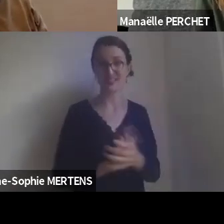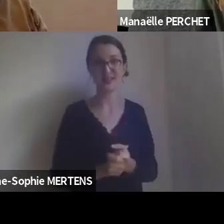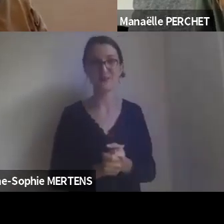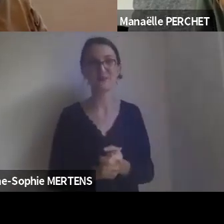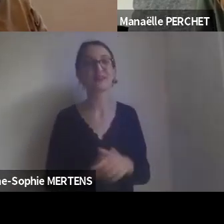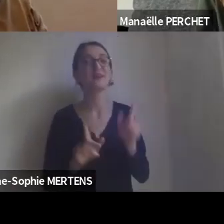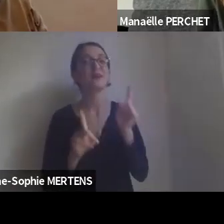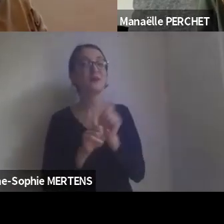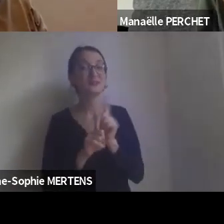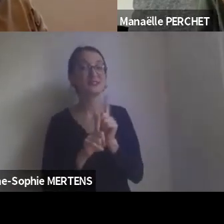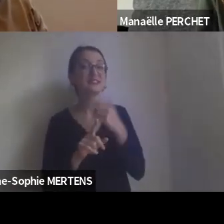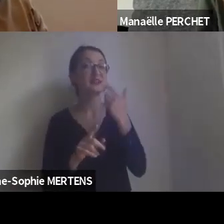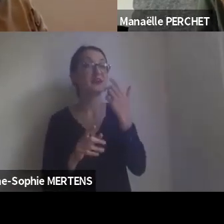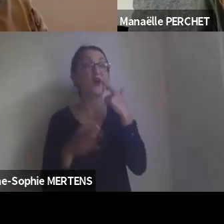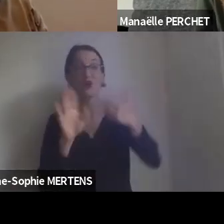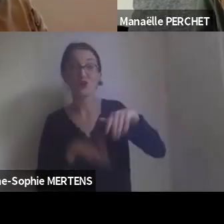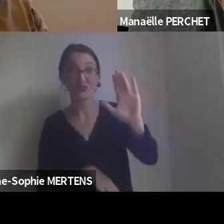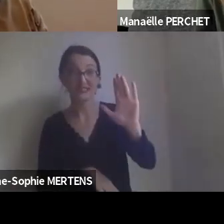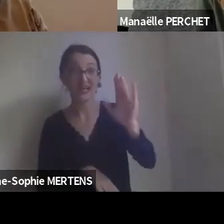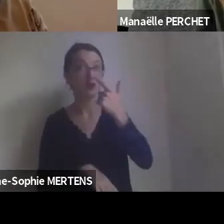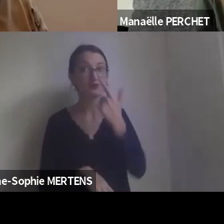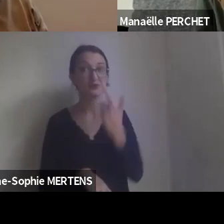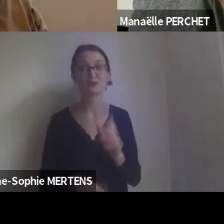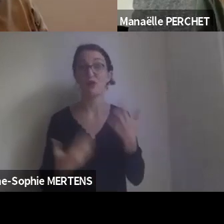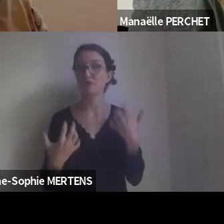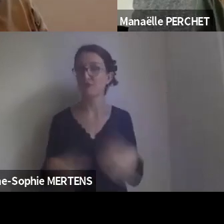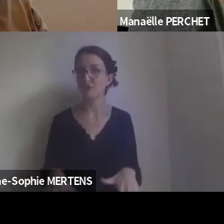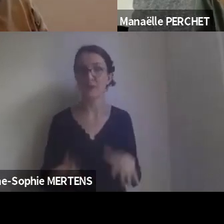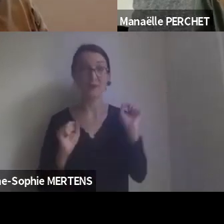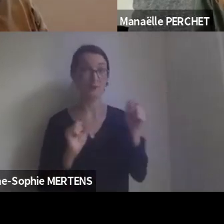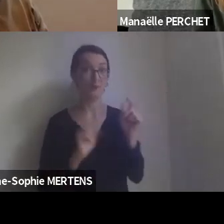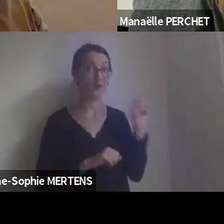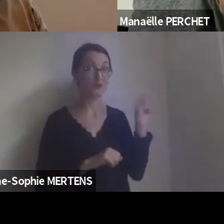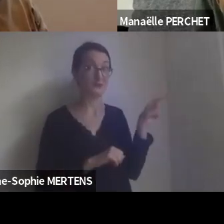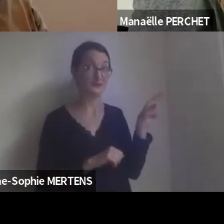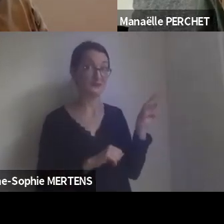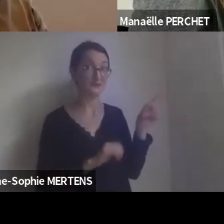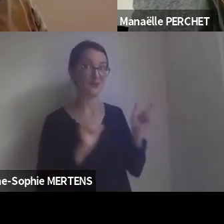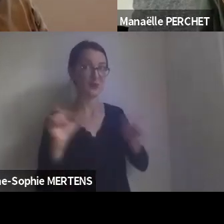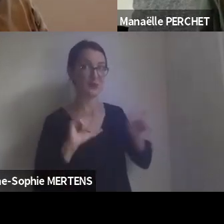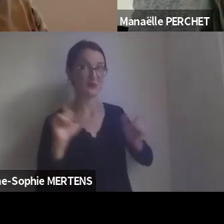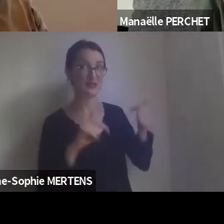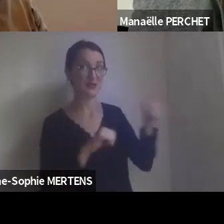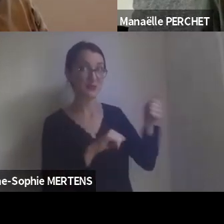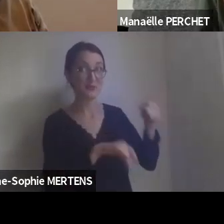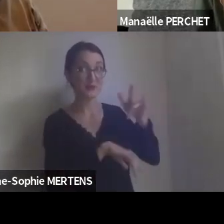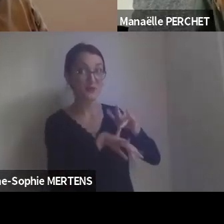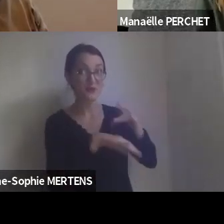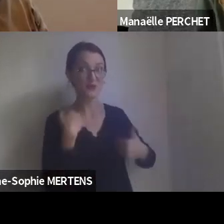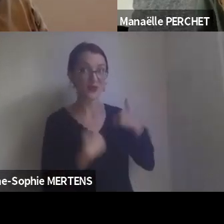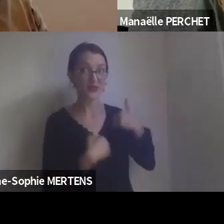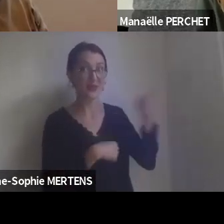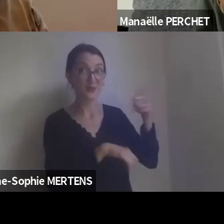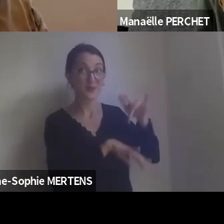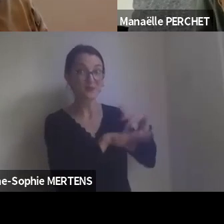positive, c'est-à-dire nous recommander aussi des camarades entrepreneurs ou des entrepreneurs en situation de handicap que vous admirez ou qui vous inspirent